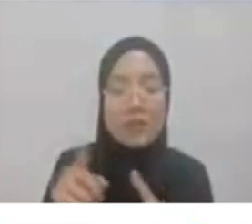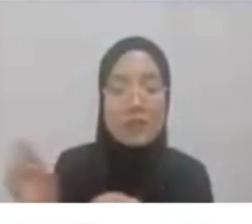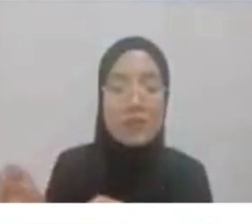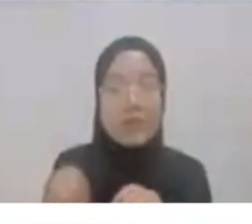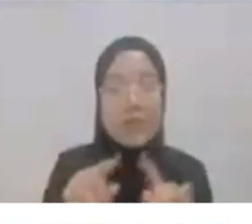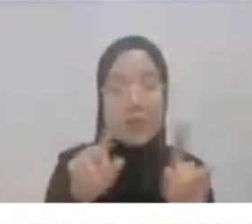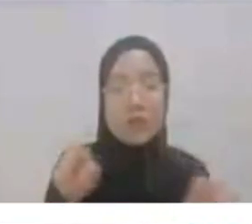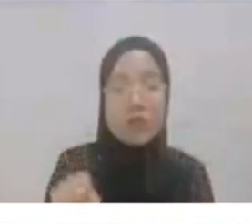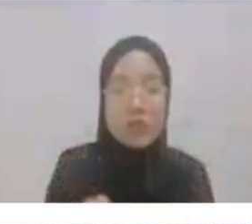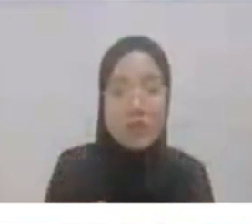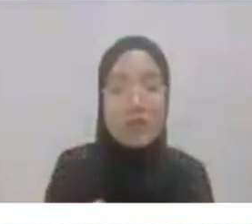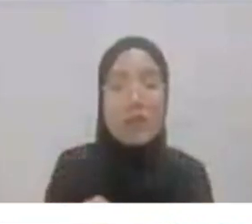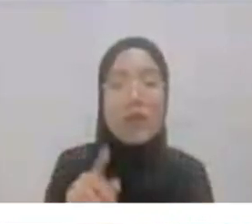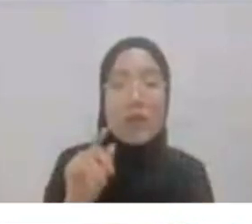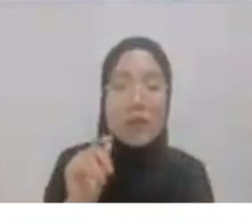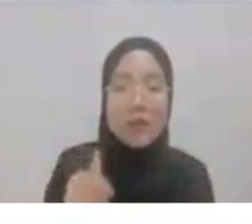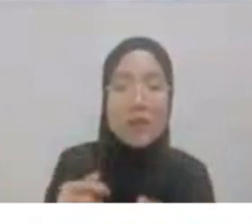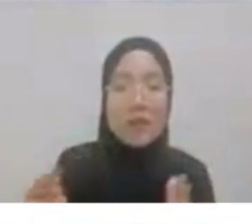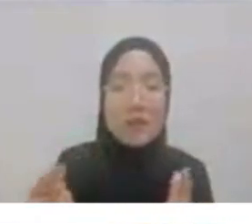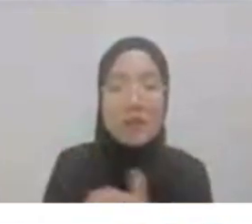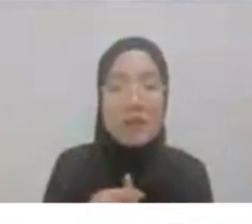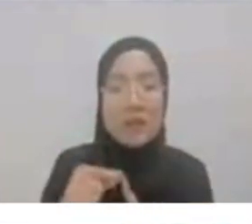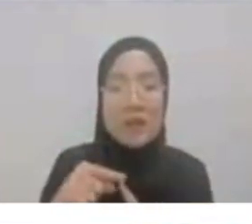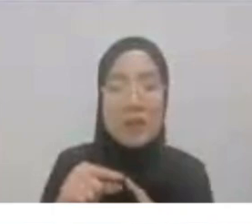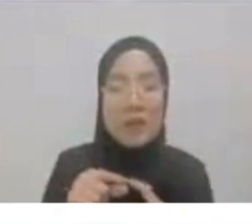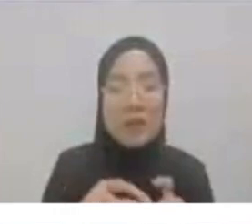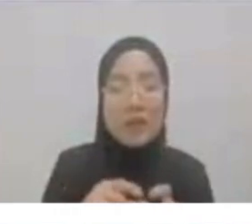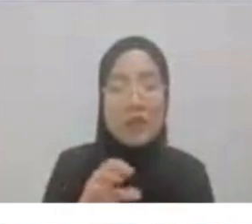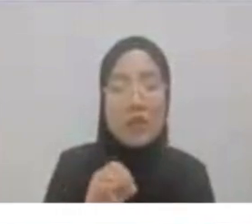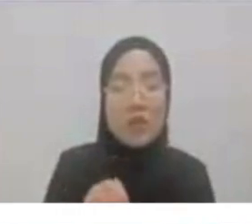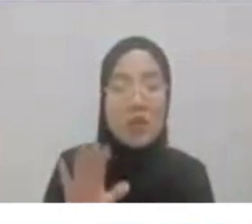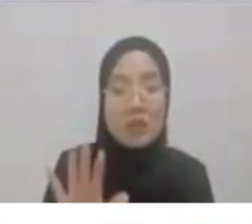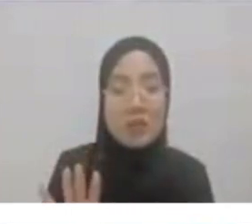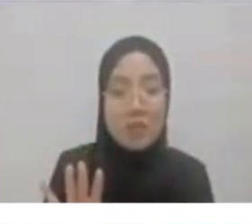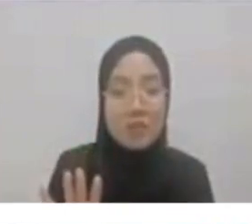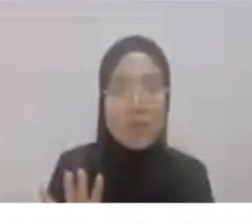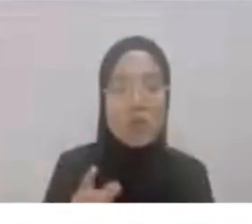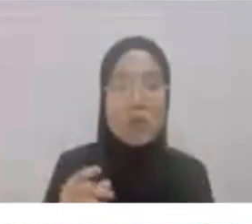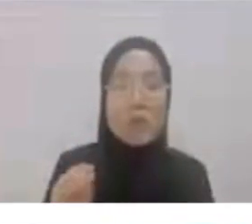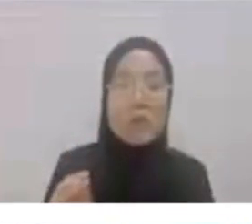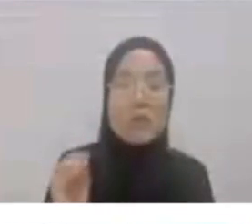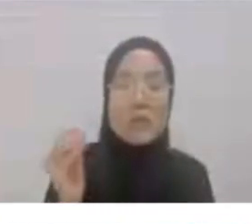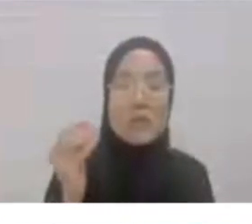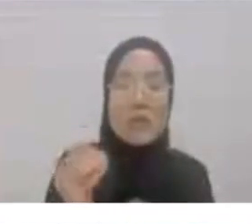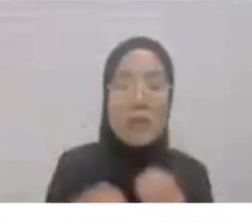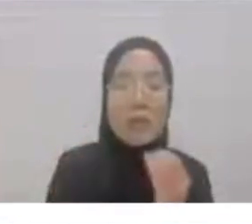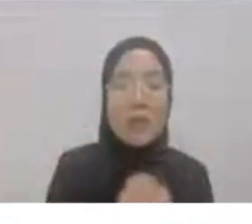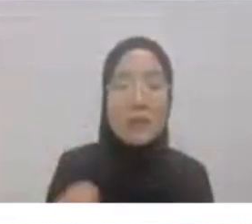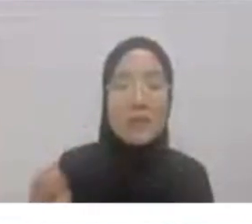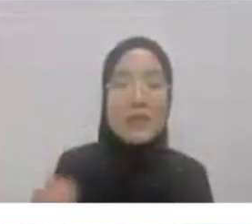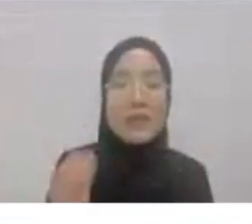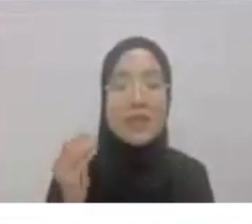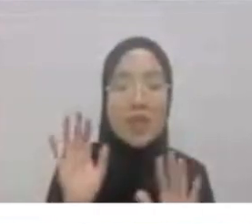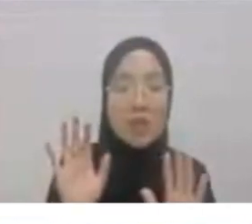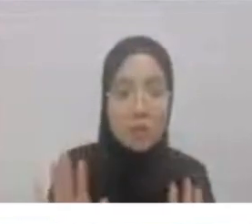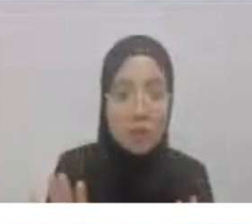TPS 005 Desa Kendal Doyong Kecamatan Petarukan hanya untuk pemilihan presiden dan wakil presiden kemudian pemilih atas nama iprani tersebut dicatat